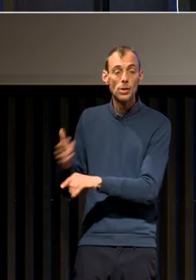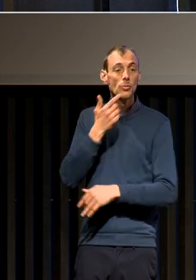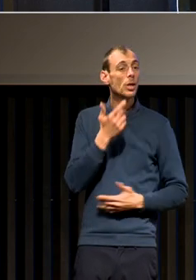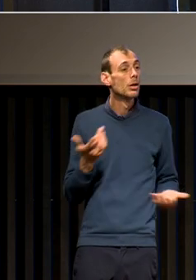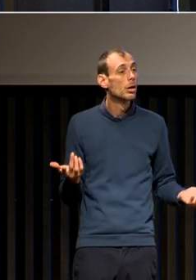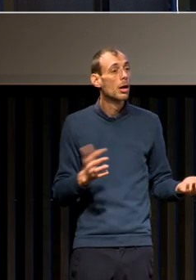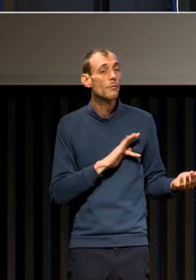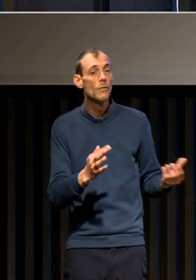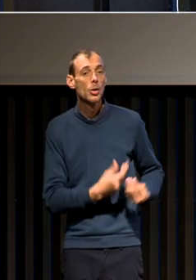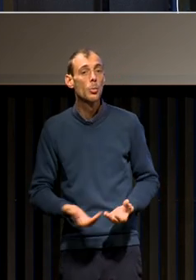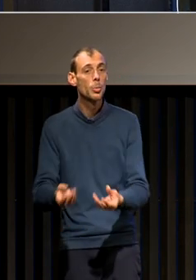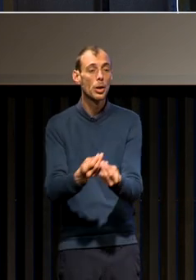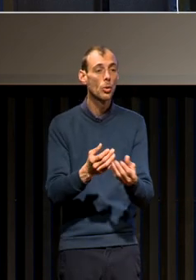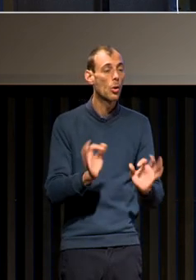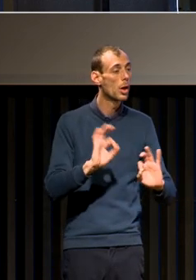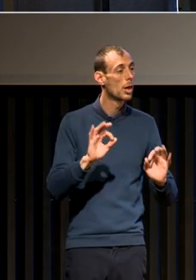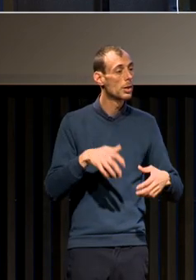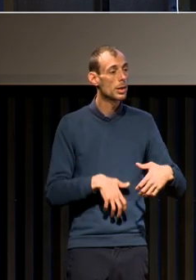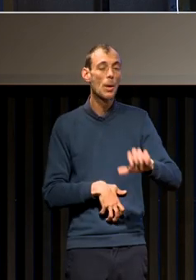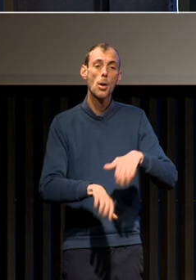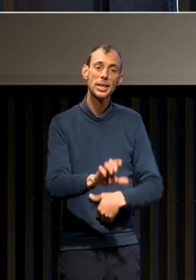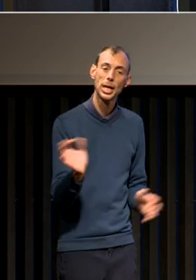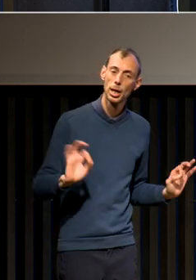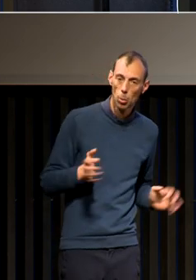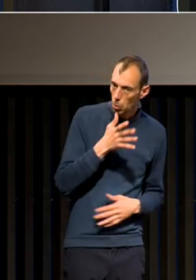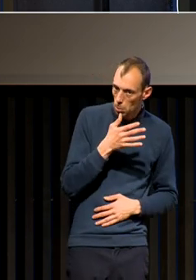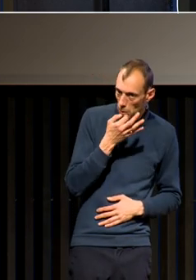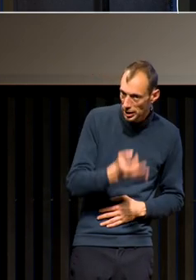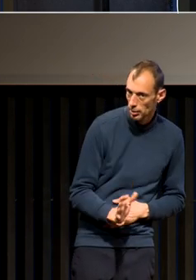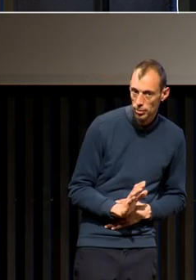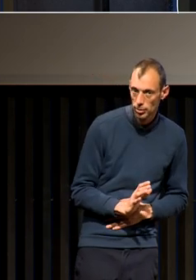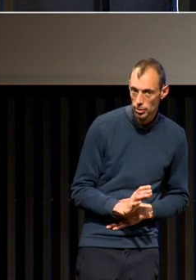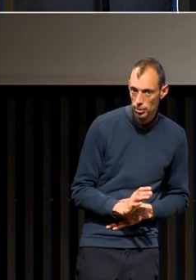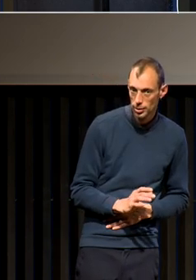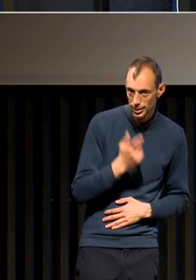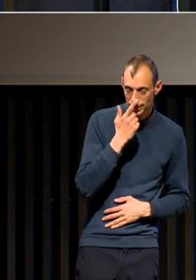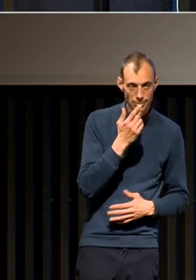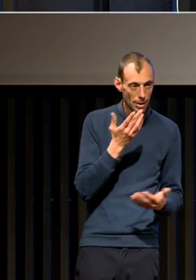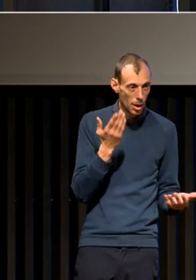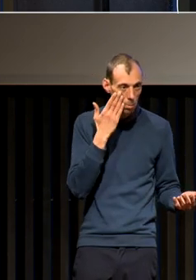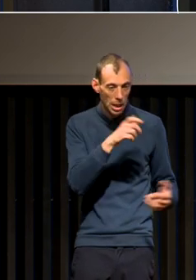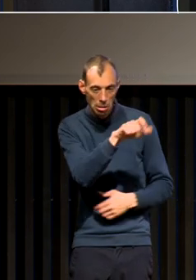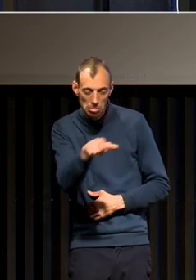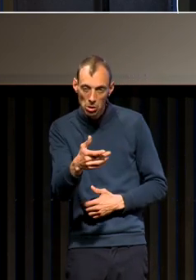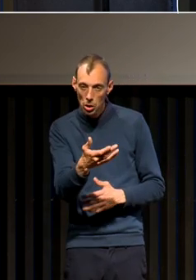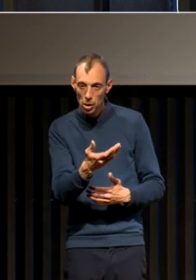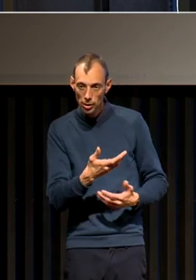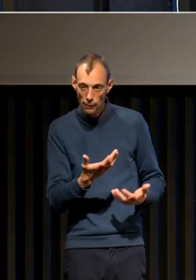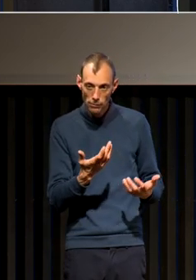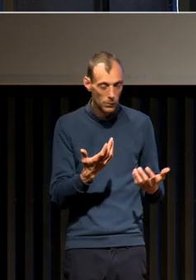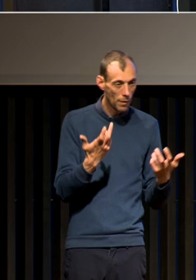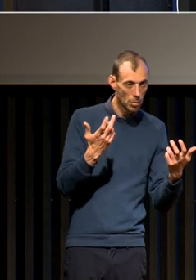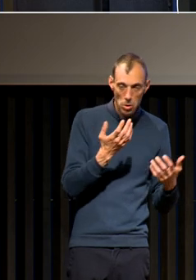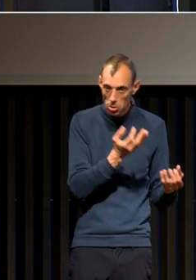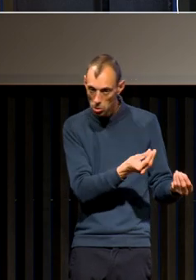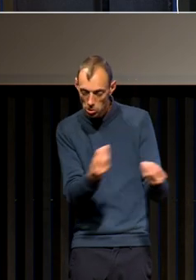n'est pas altruiste. Je pense que si elle est pas, s'ils ne donnent pas, c'est qu'ils ne sont pas au courant que ce soit possible. D'où l'importance de ces